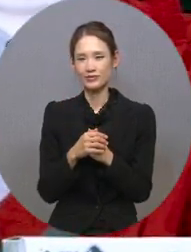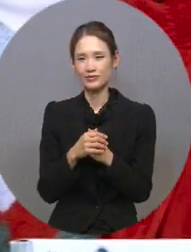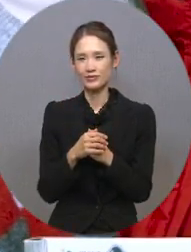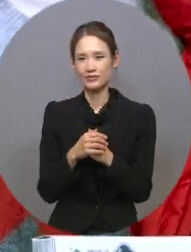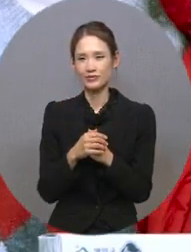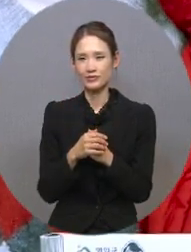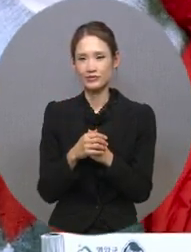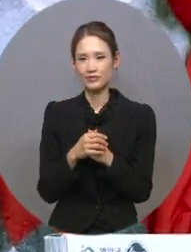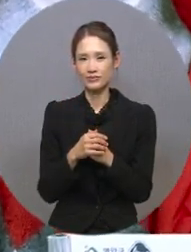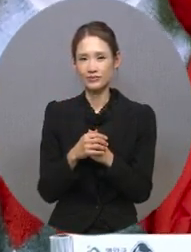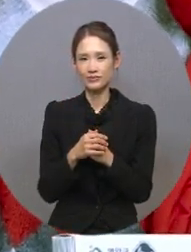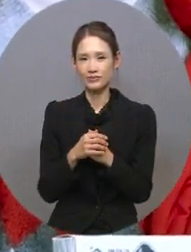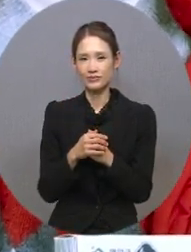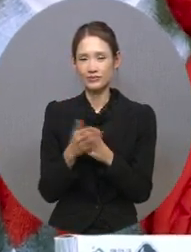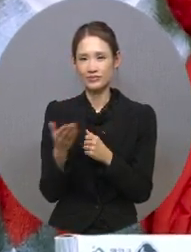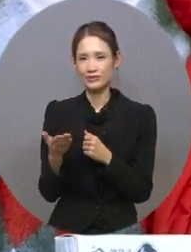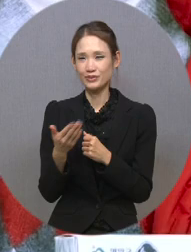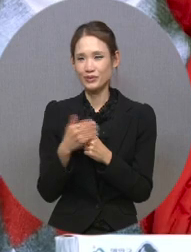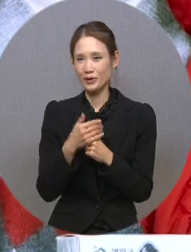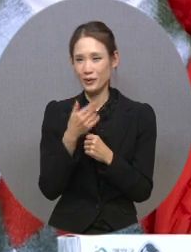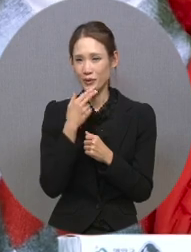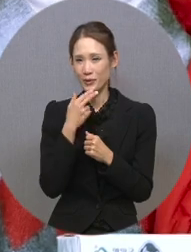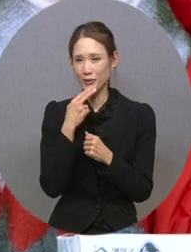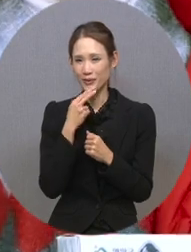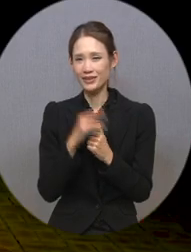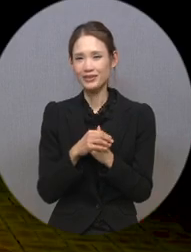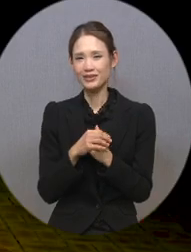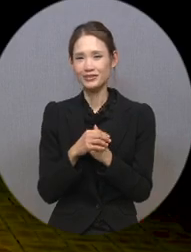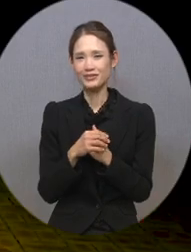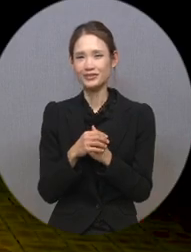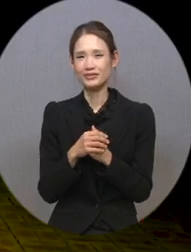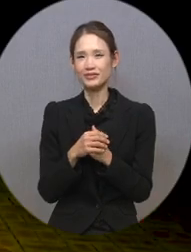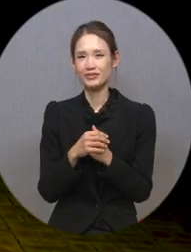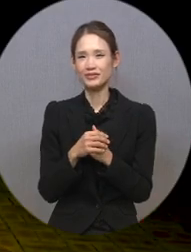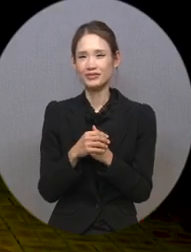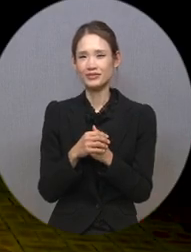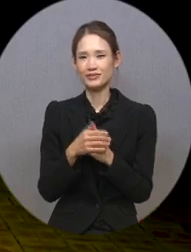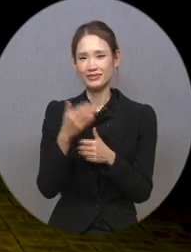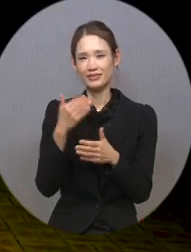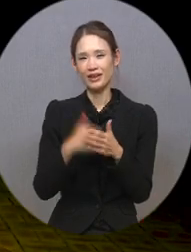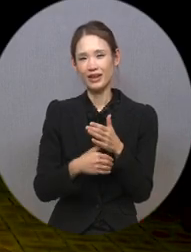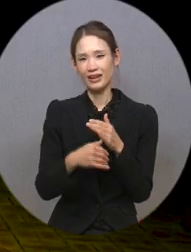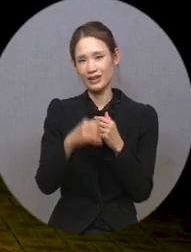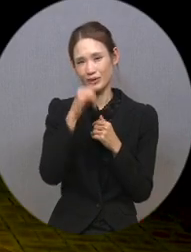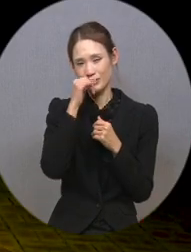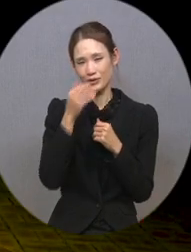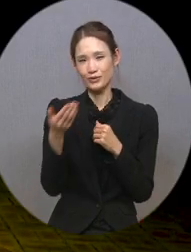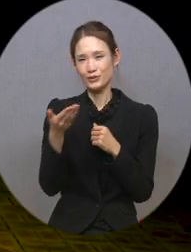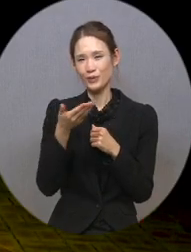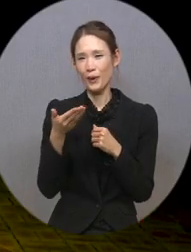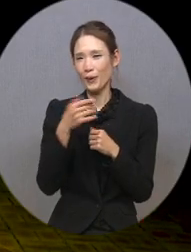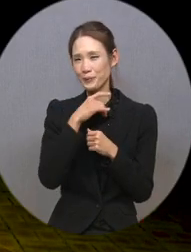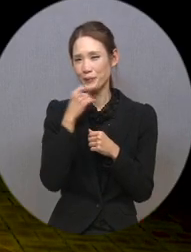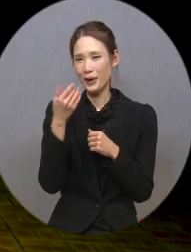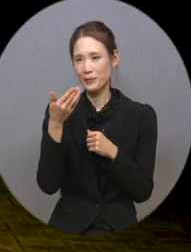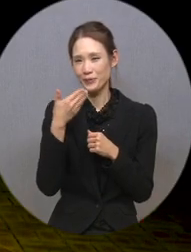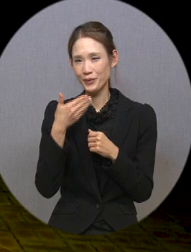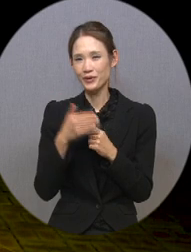고맙습니다. 기정아, 너한테 대출 거는 없구나. 남는 거 있으면 국물이라도 좀 맛보여